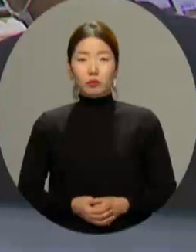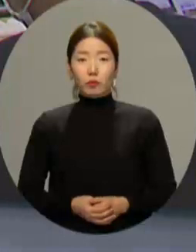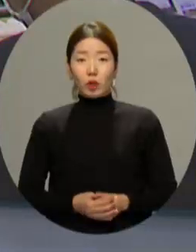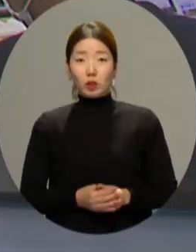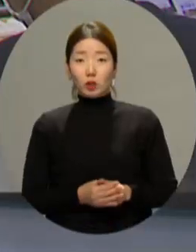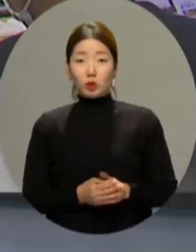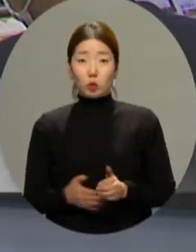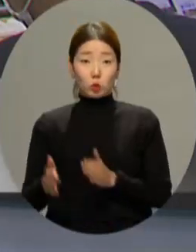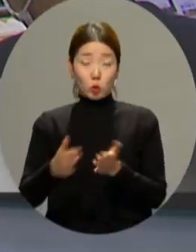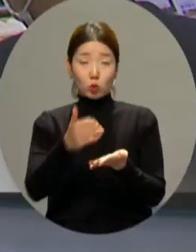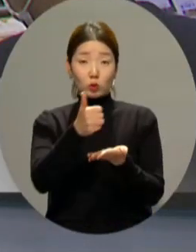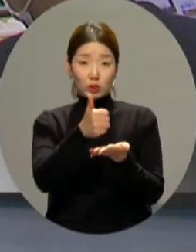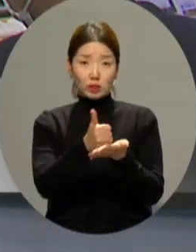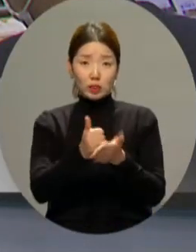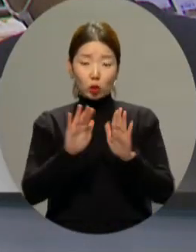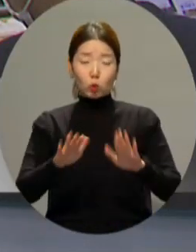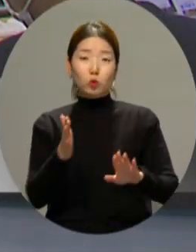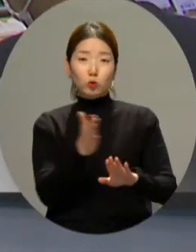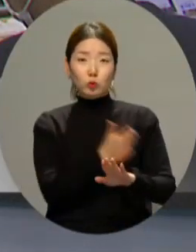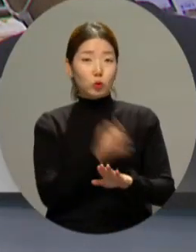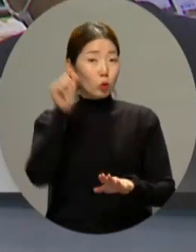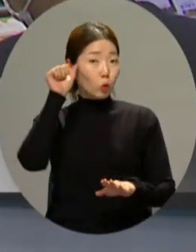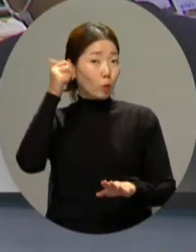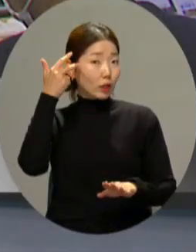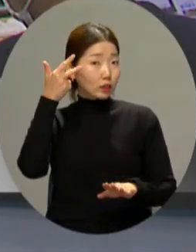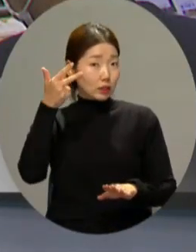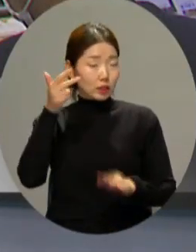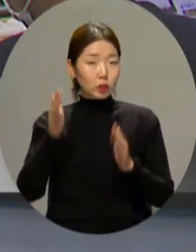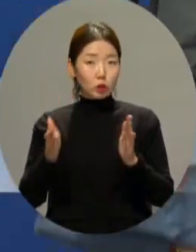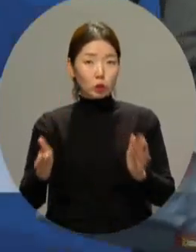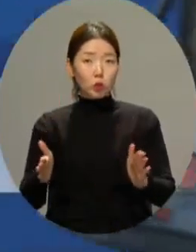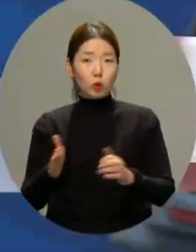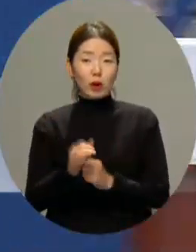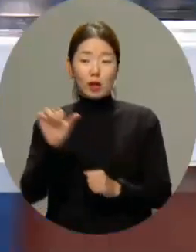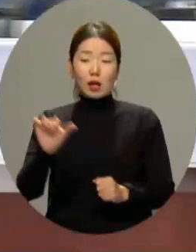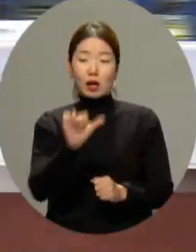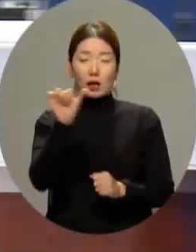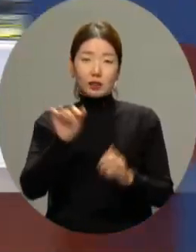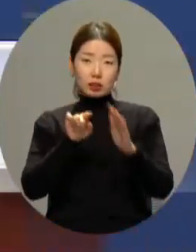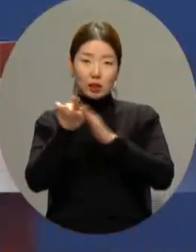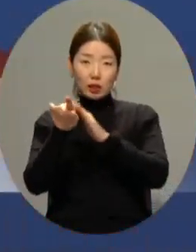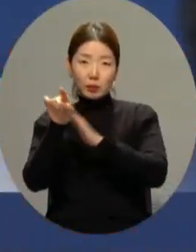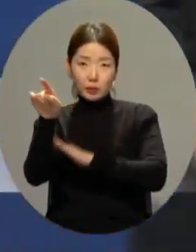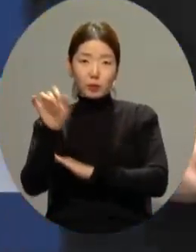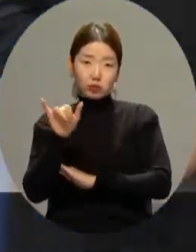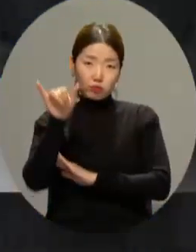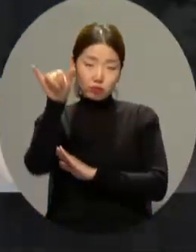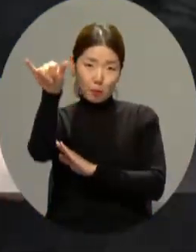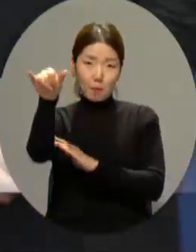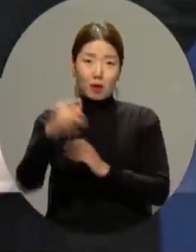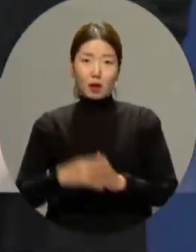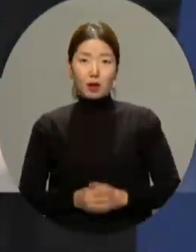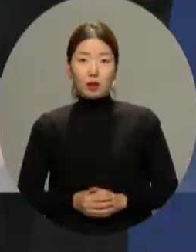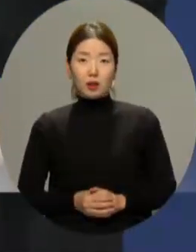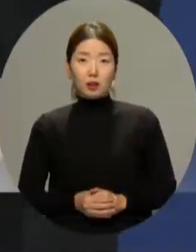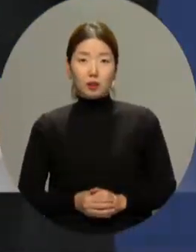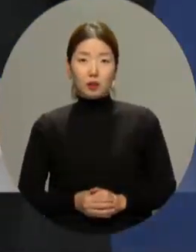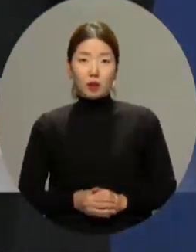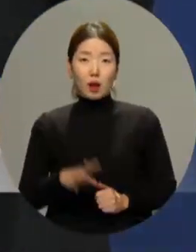김관영 전북도지사가 오늘부터 5박 7일에 일정으로 동남아시아 방문길에 오릅니다 김지선은